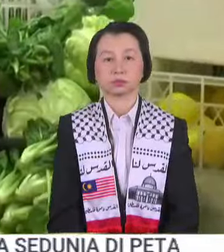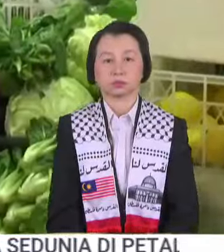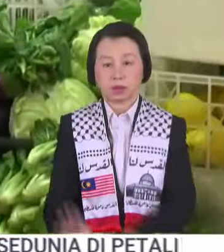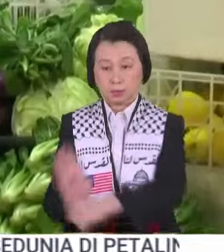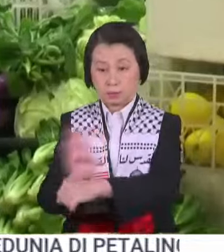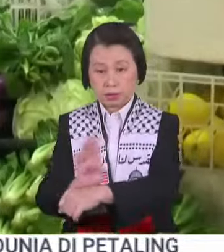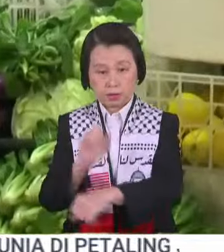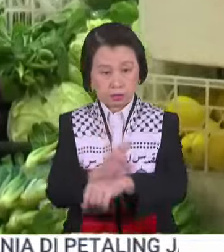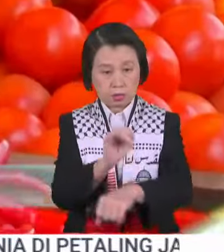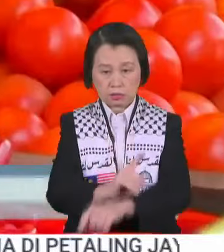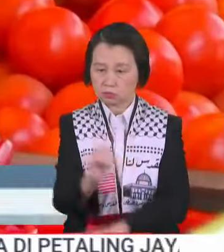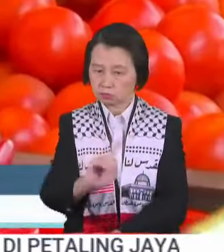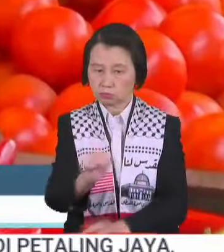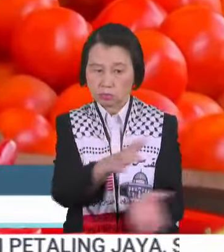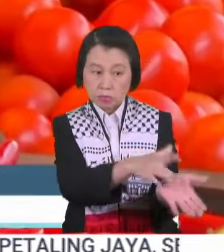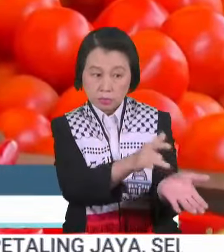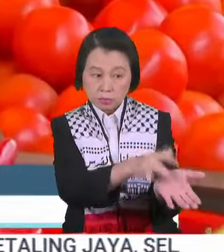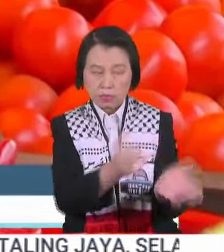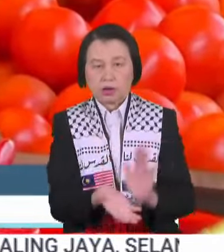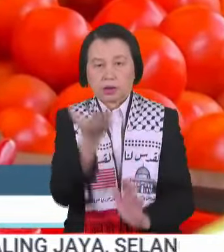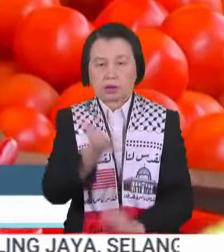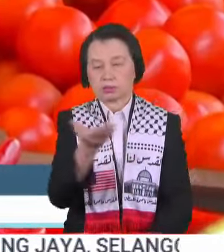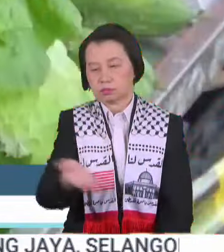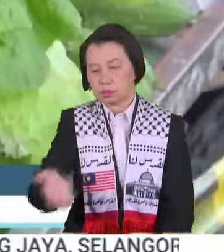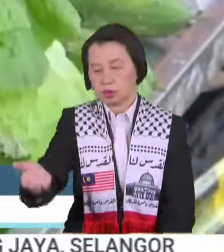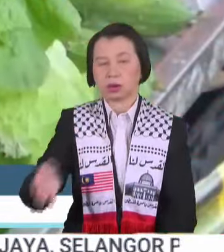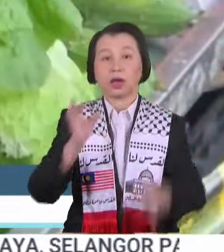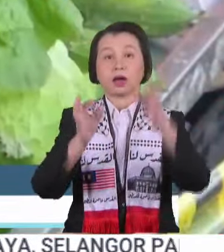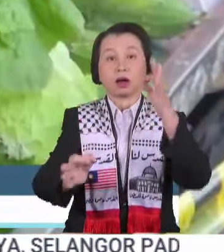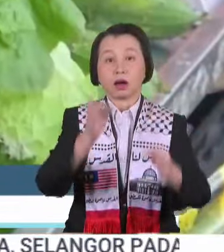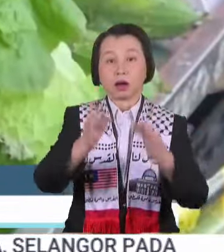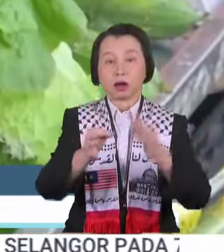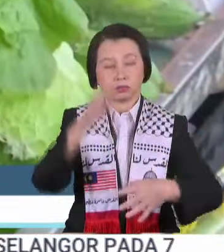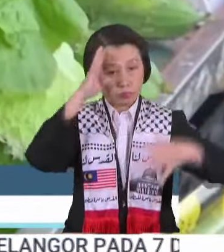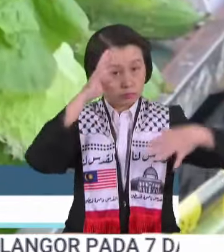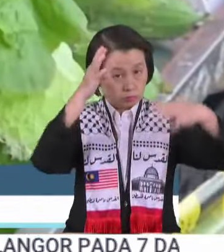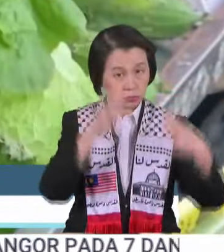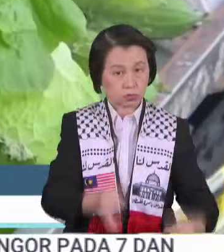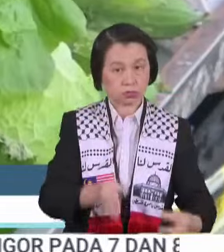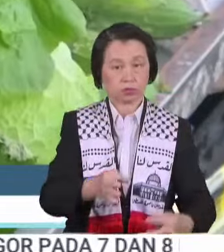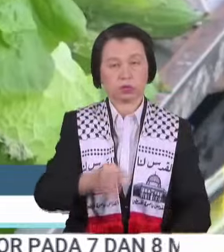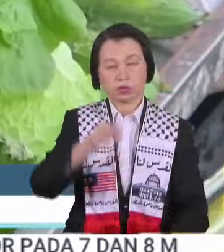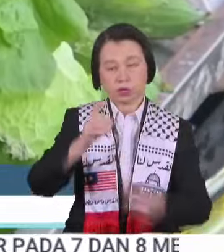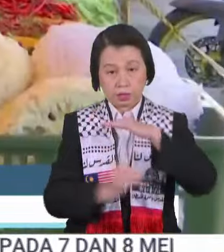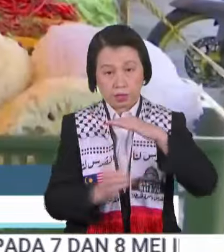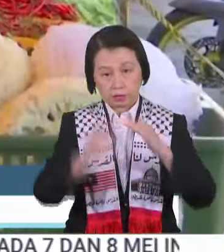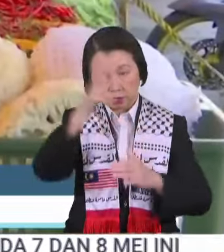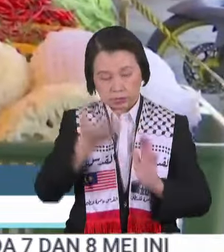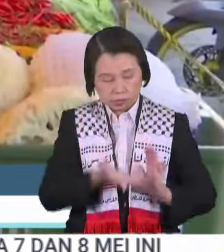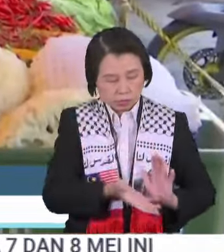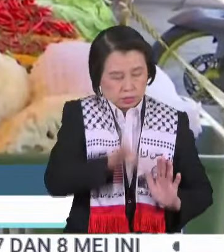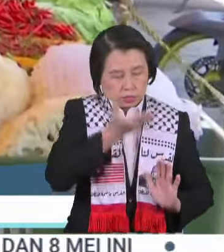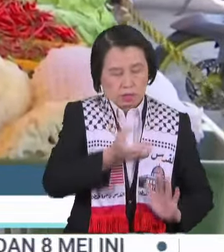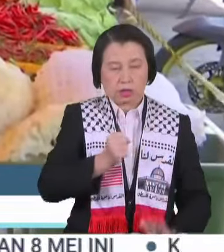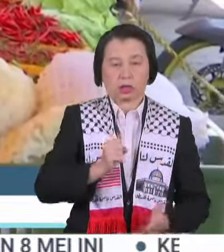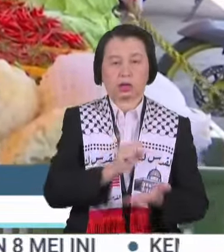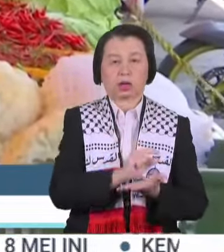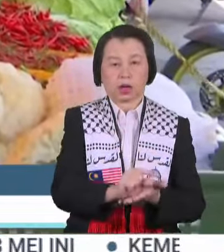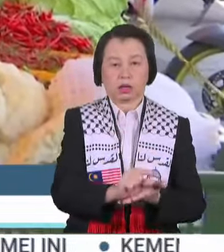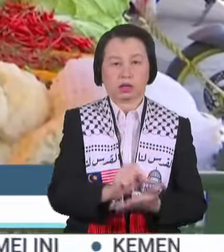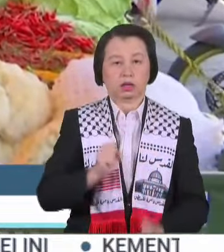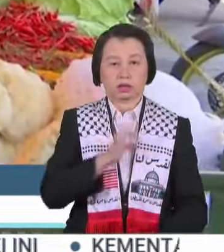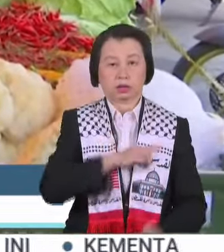Peniaga dinasihat tidak mengambil kesempatan menaikkan harga barangan sekiranya keputusan dasar kerajaan untuk menaikkan gaji penjawat awam